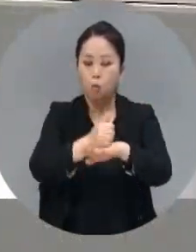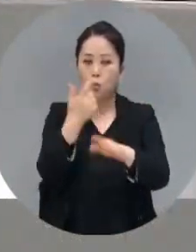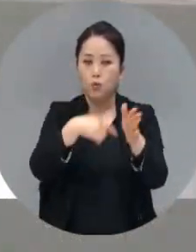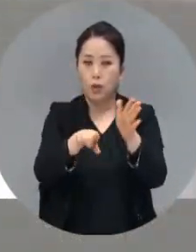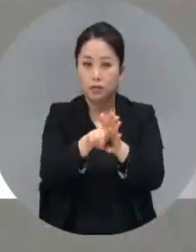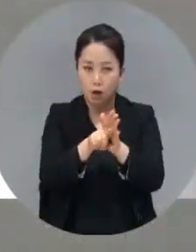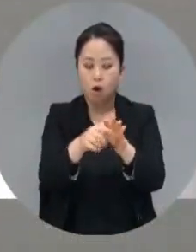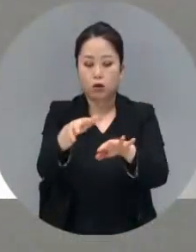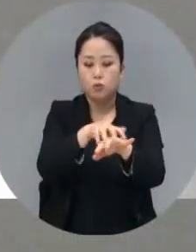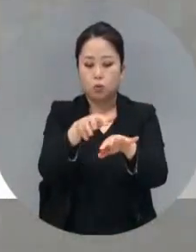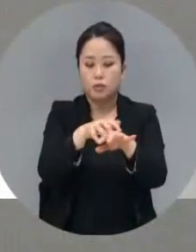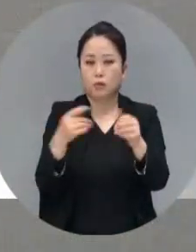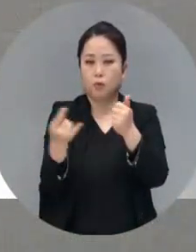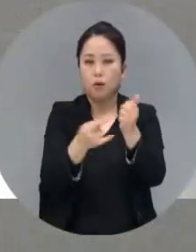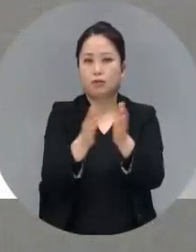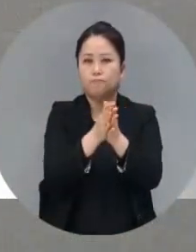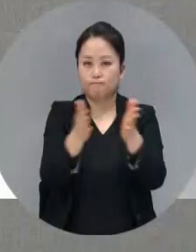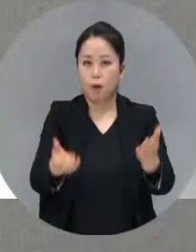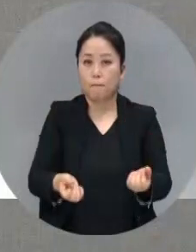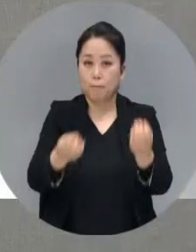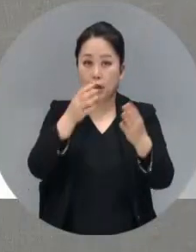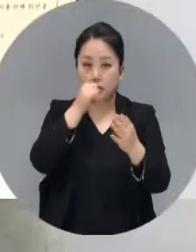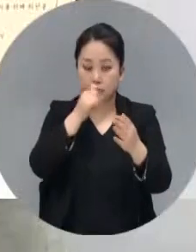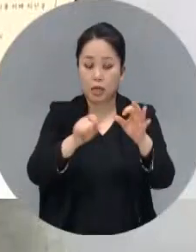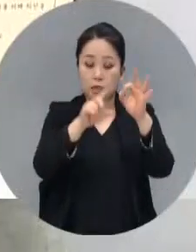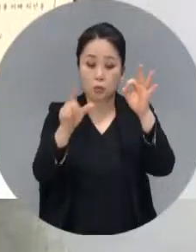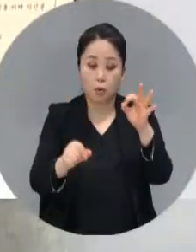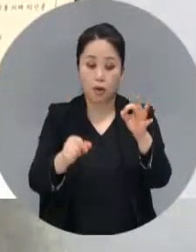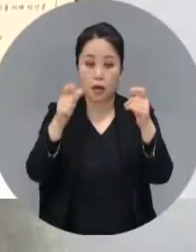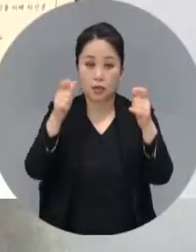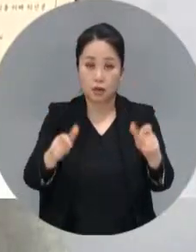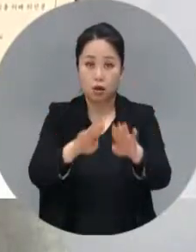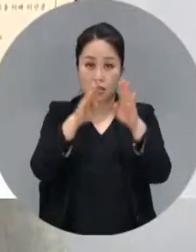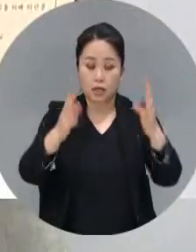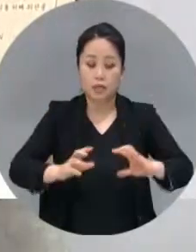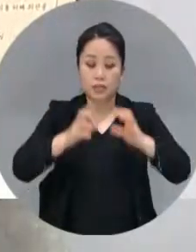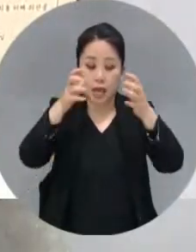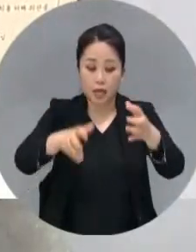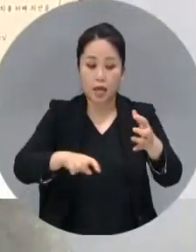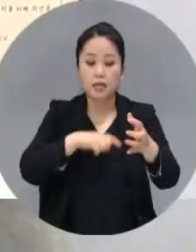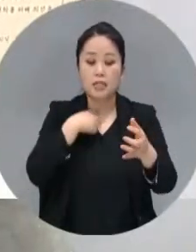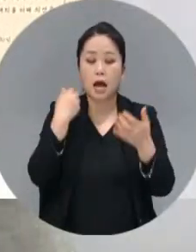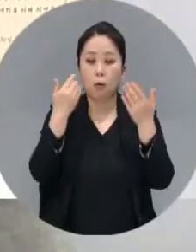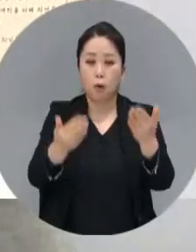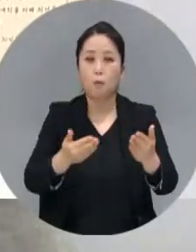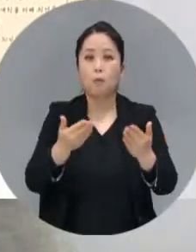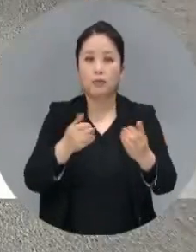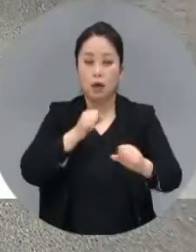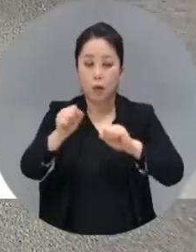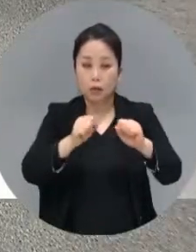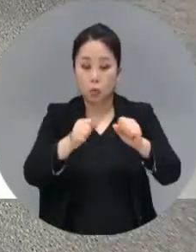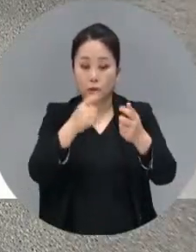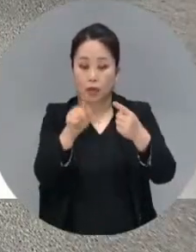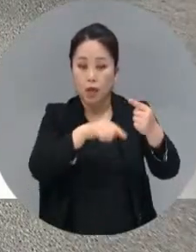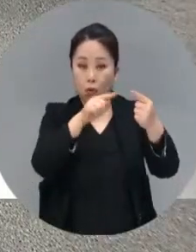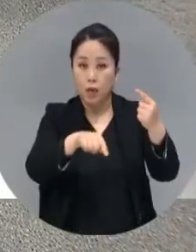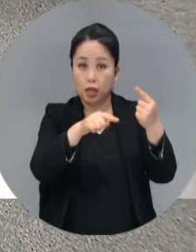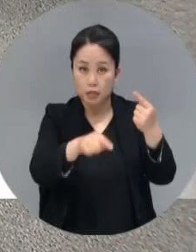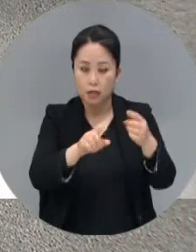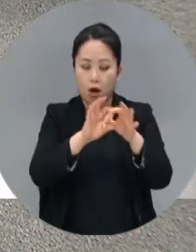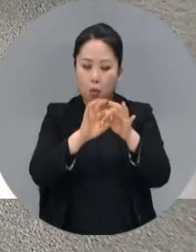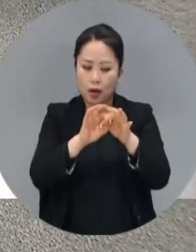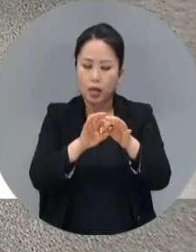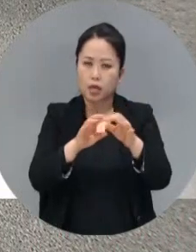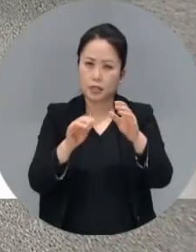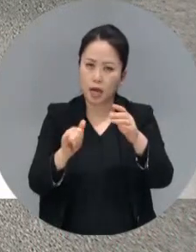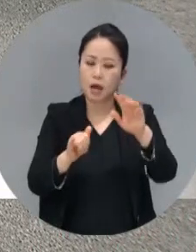출범식을 열었습니다 올해 10월 부산에서 열리는 세계 자원봉사 대회에는 여계 나라 자원봉사 관계자 1400명이